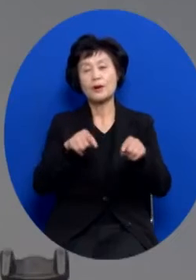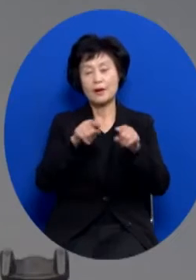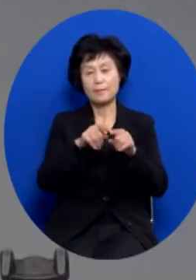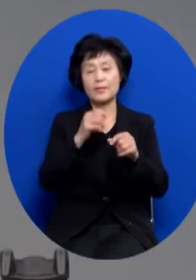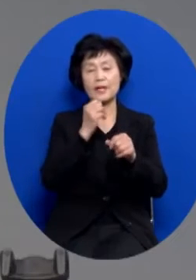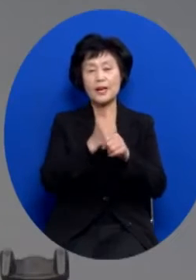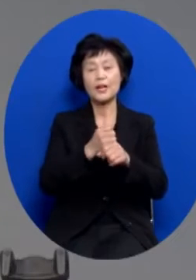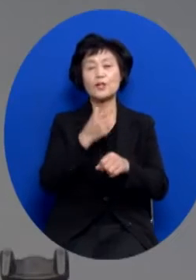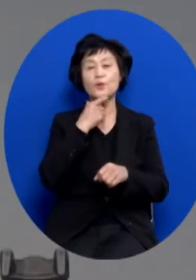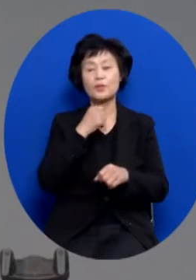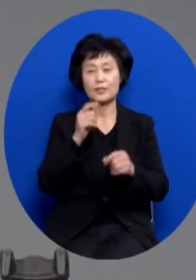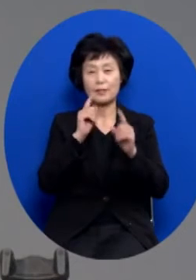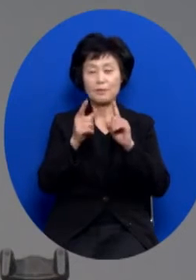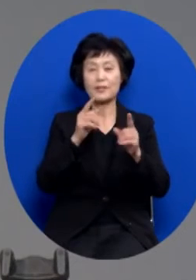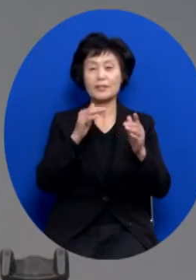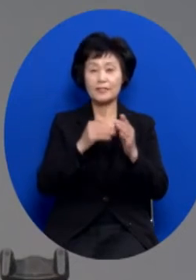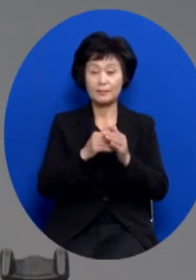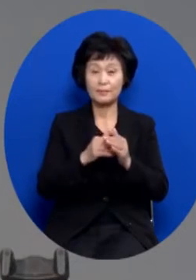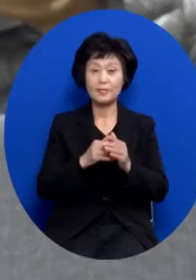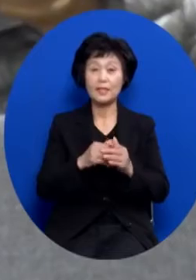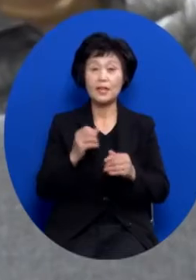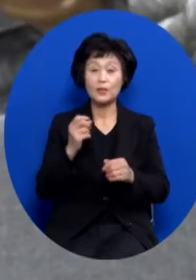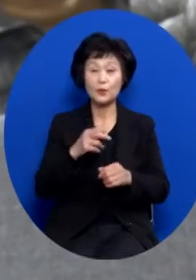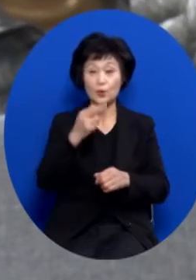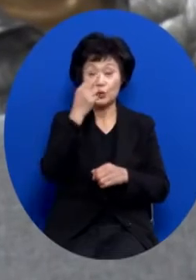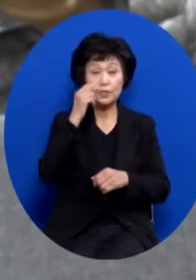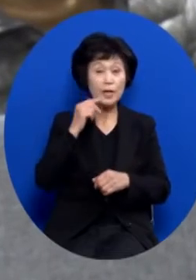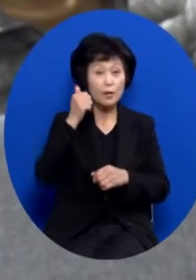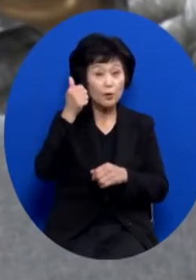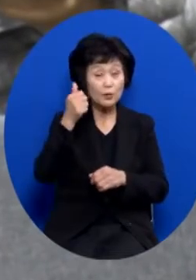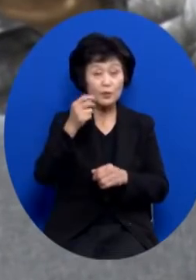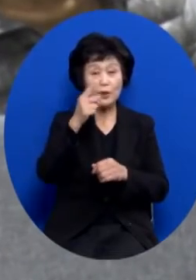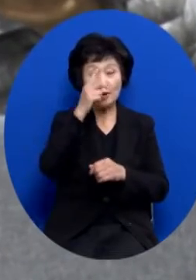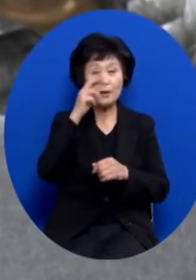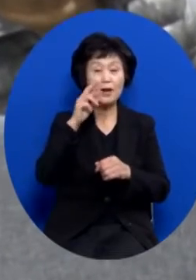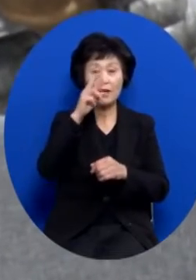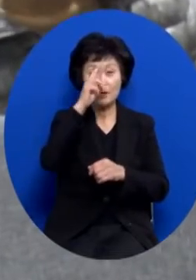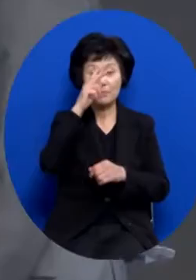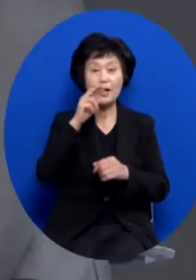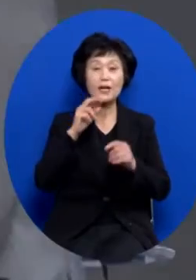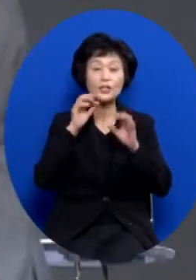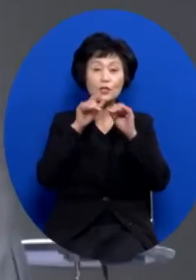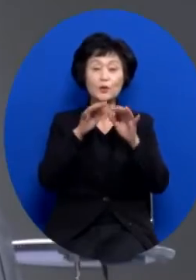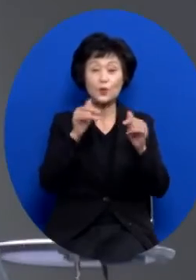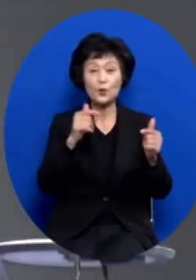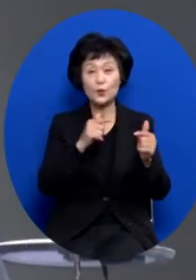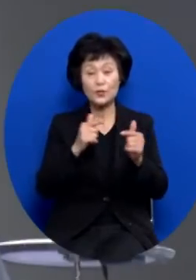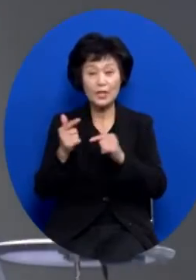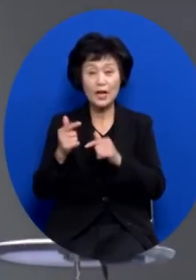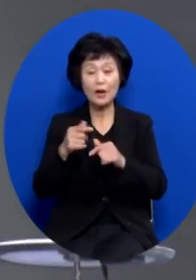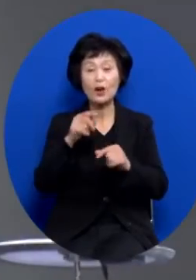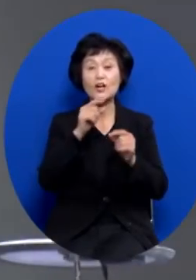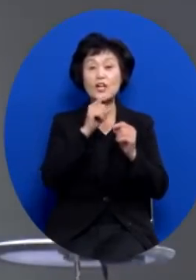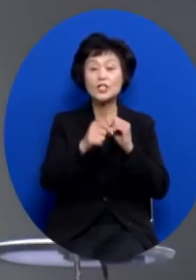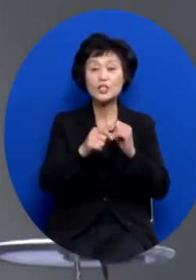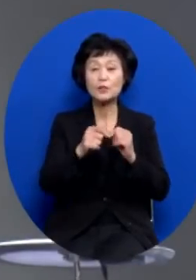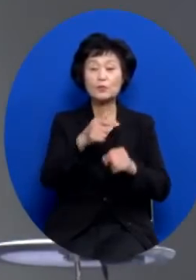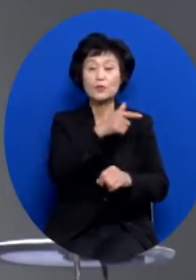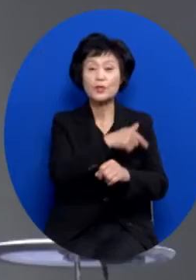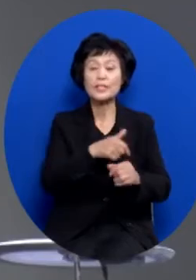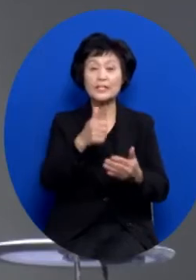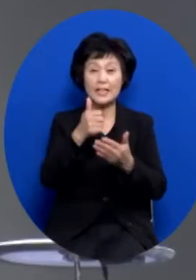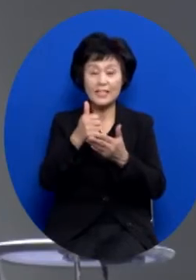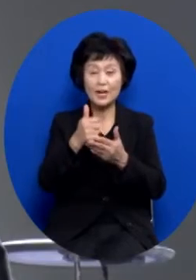열린 미축식에선 뉴저지 온누리교회 마크 최 목사와 박형동 선교사가 뉴욕 뉴저지 지부 이사장과